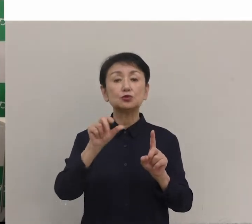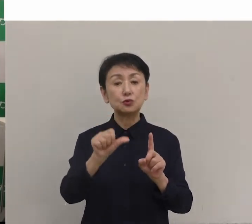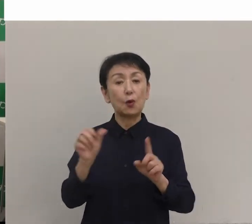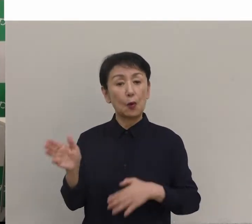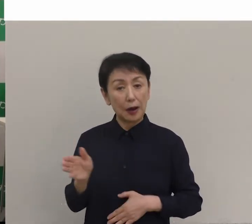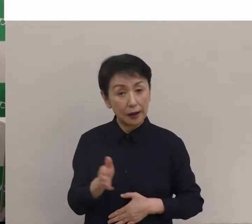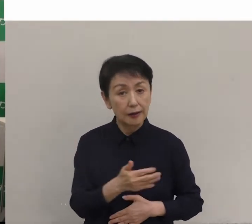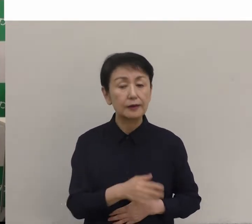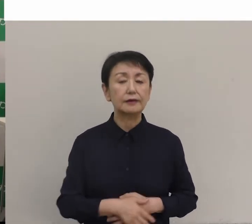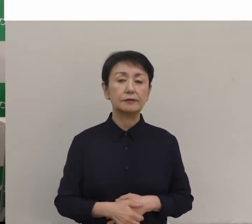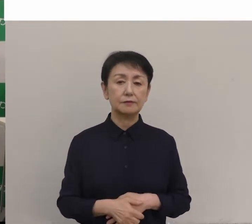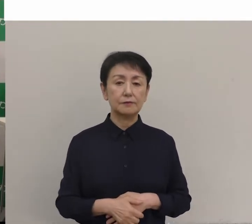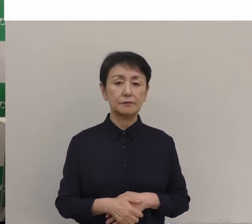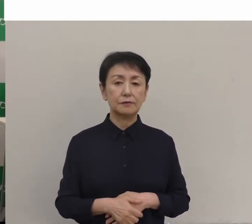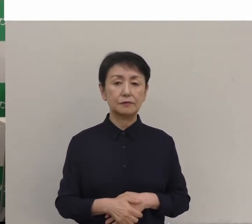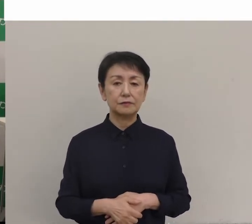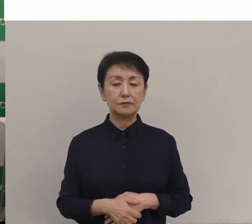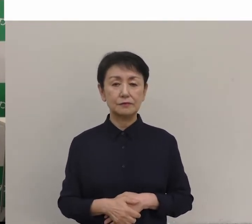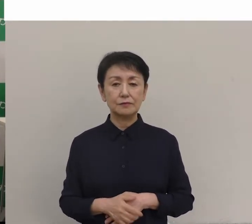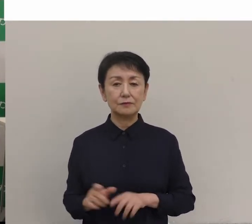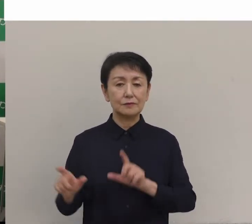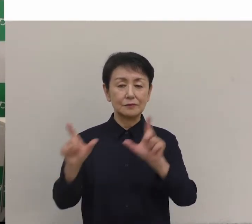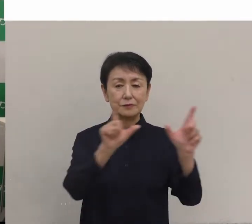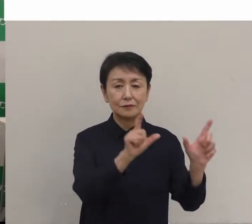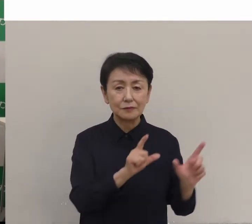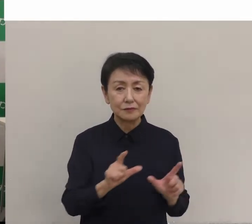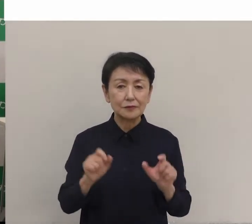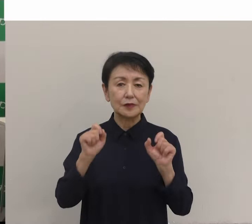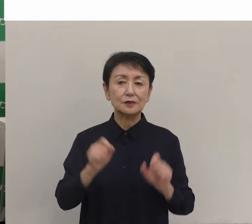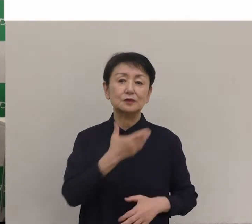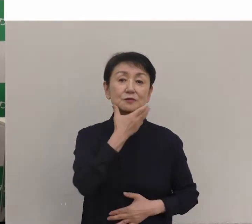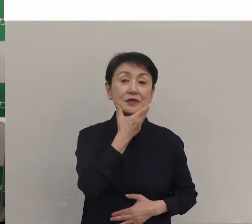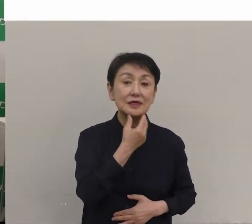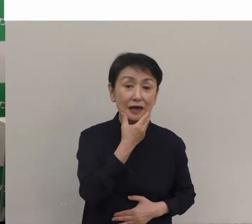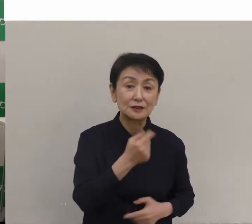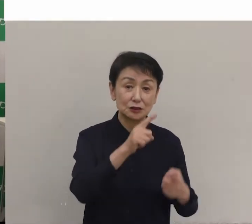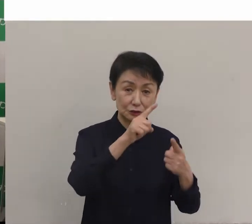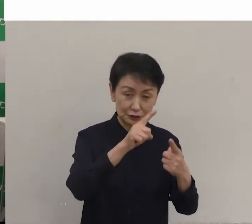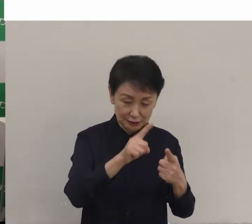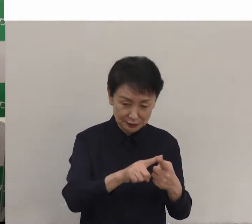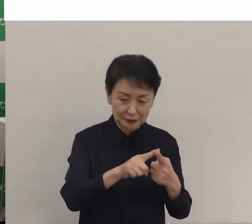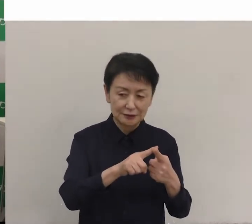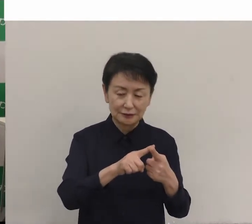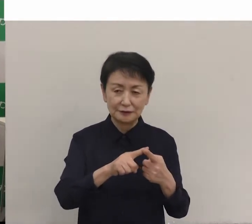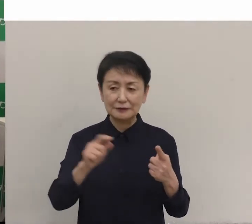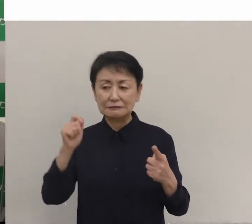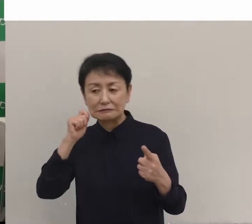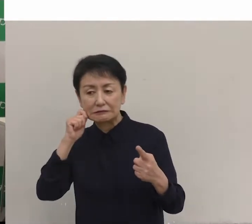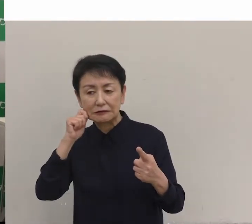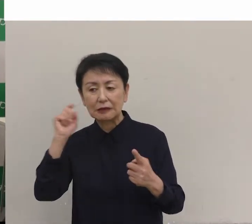が、住みやすいとどちらかといえば住みやすいを合わせると